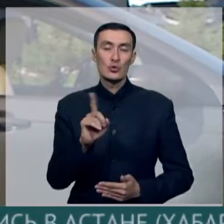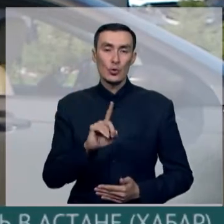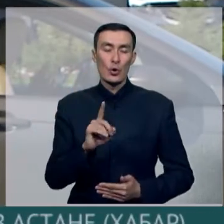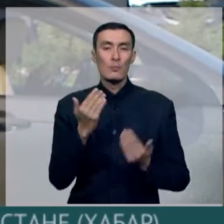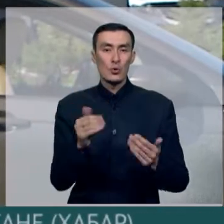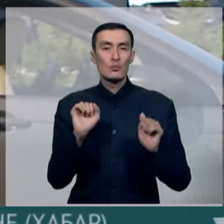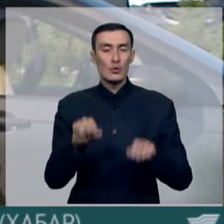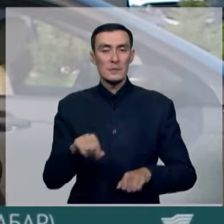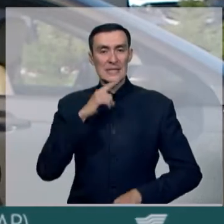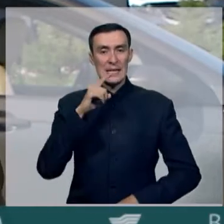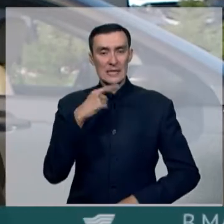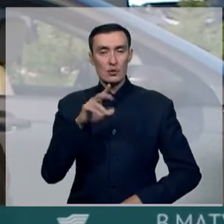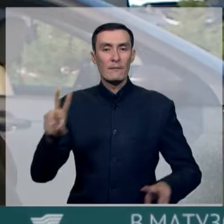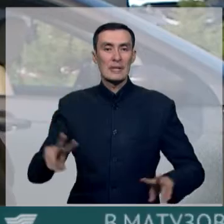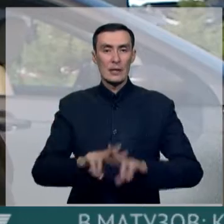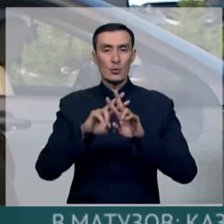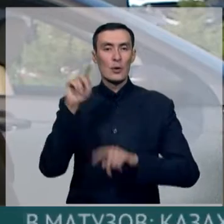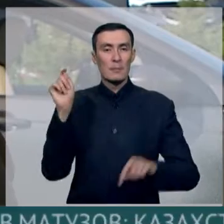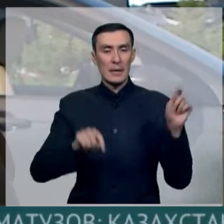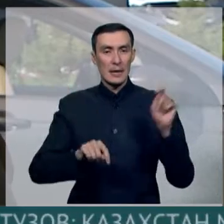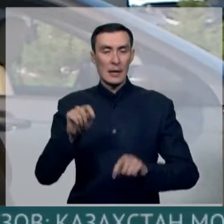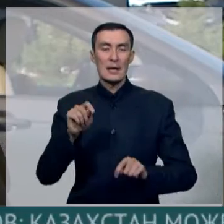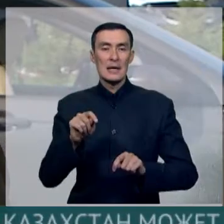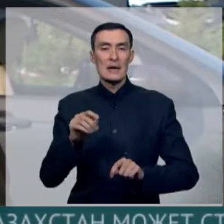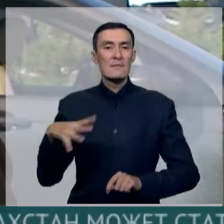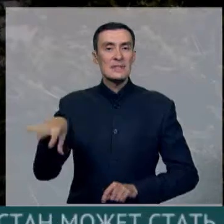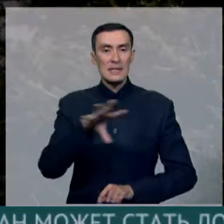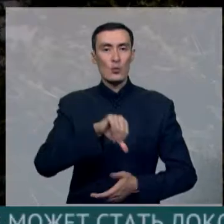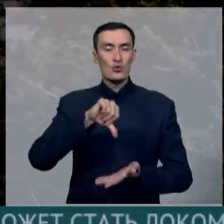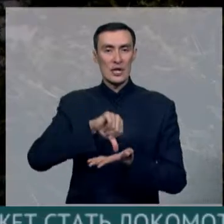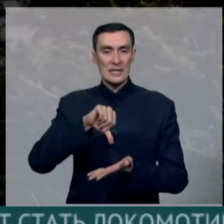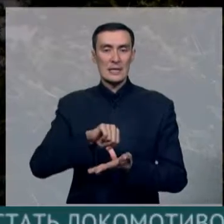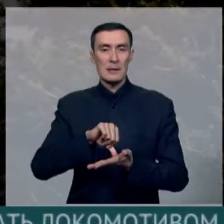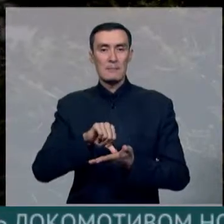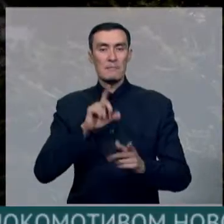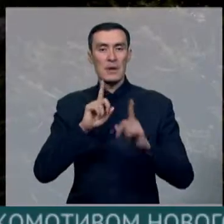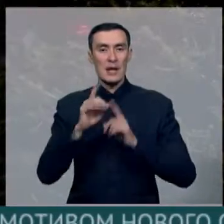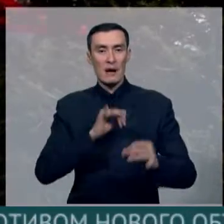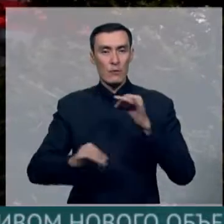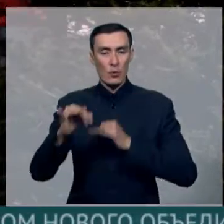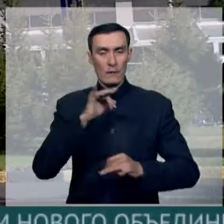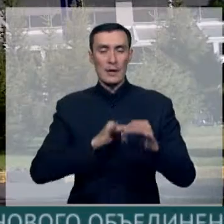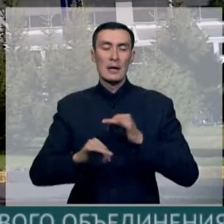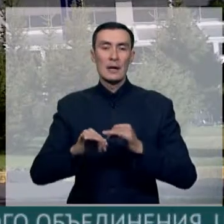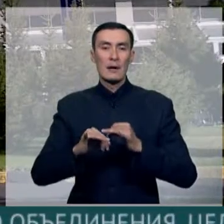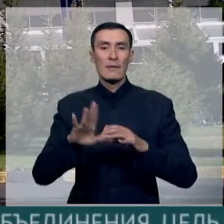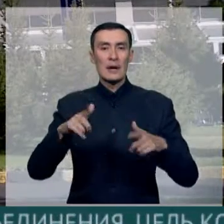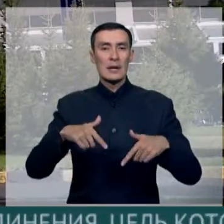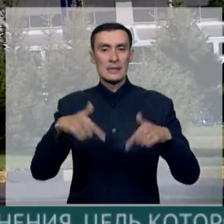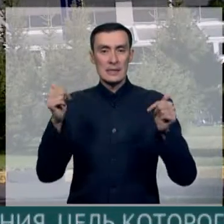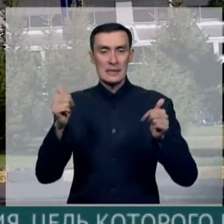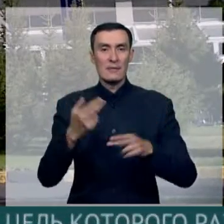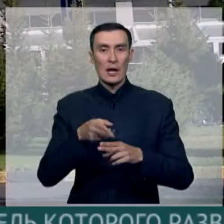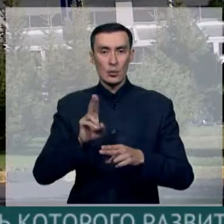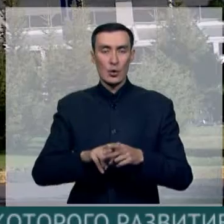данный момент, так это то, что в Астану приехали все участники переговоров. По крайней мере, в гостинице, где